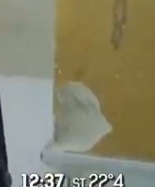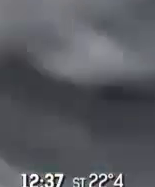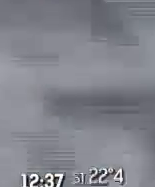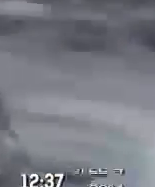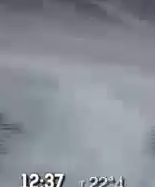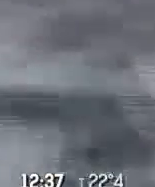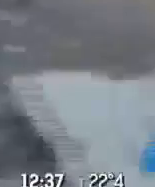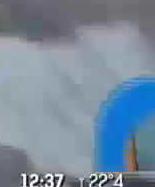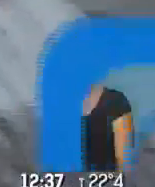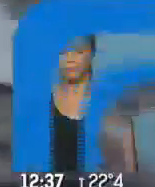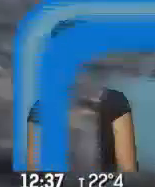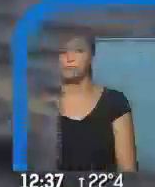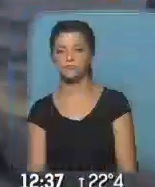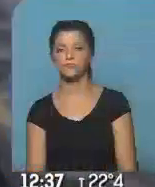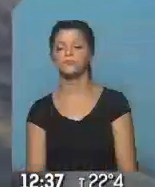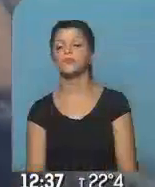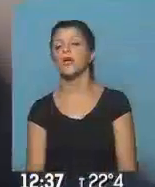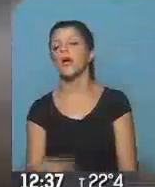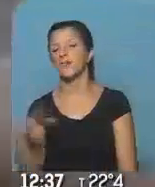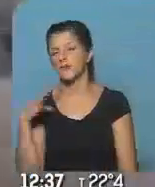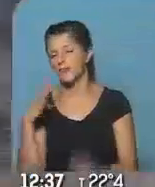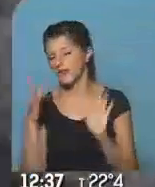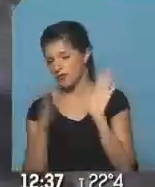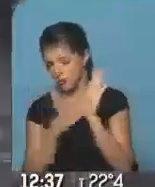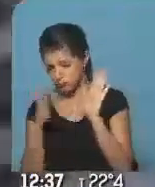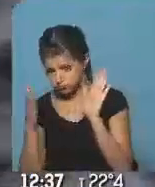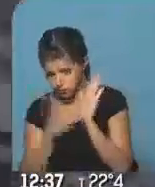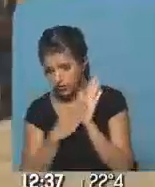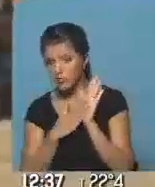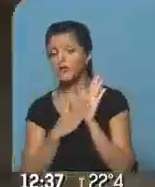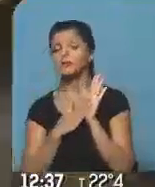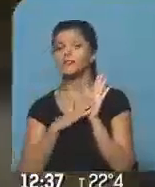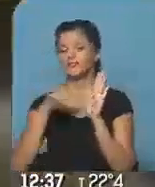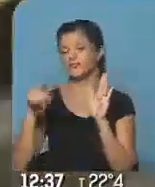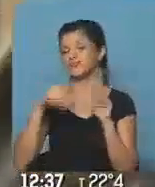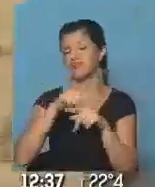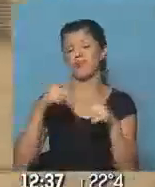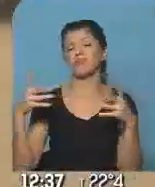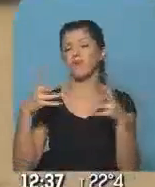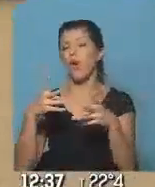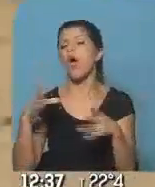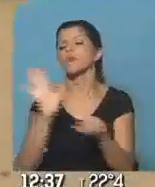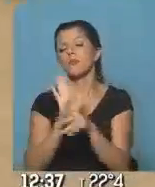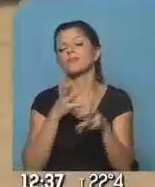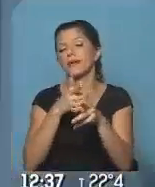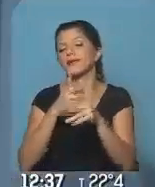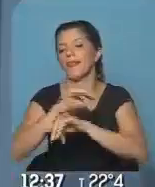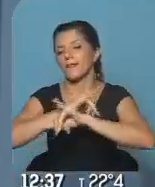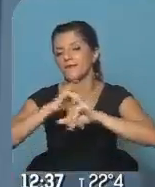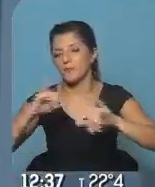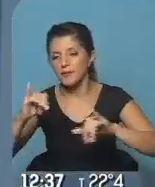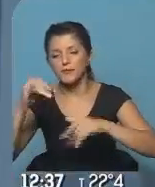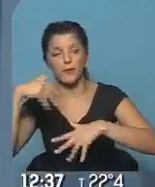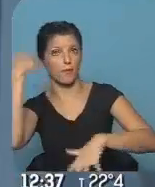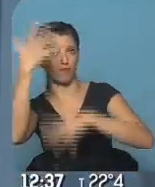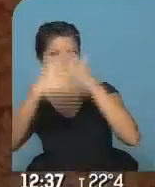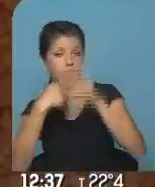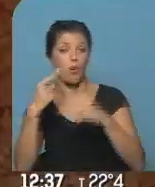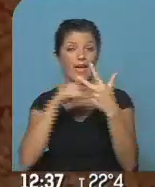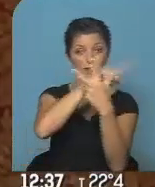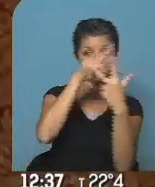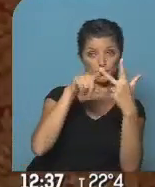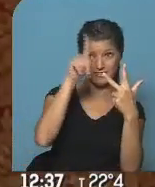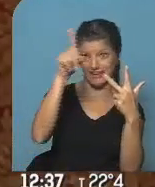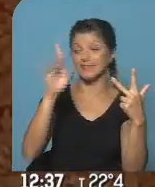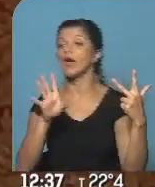الشيء. La falta de certezas es efecto de una intensa guerra de informaciones que se está librando entre Occidente,